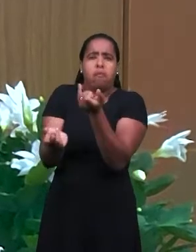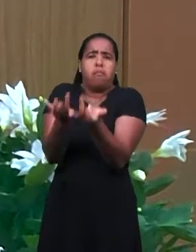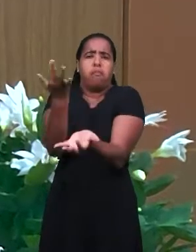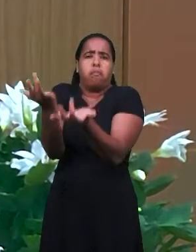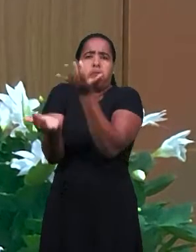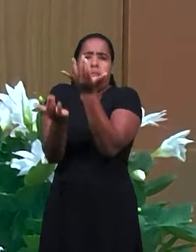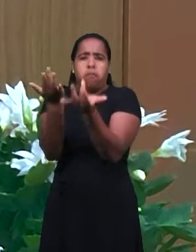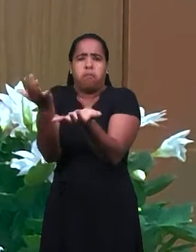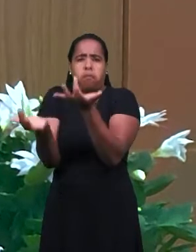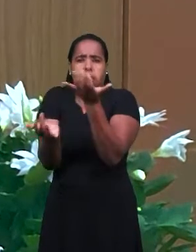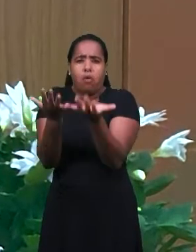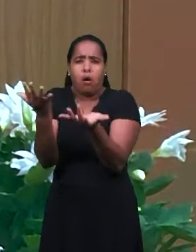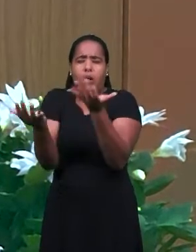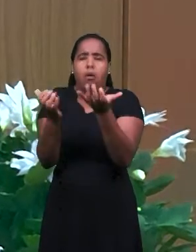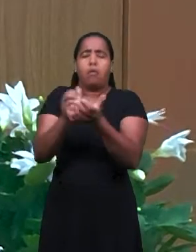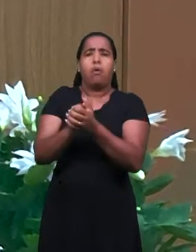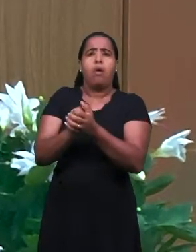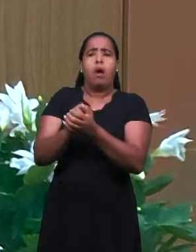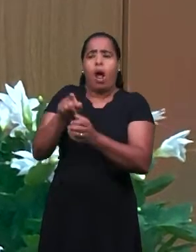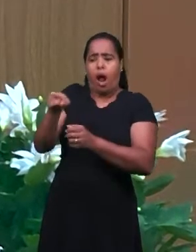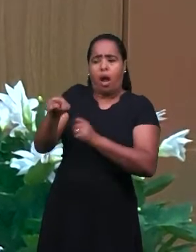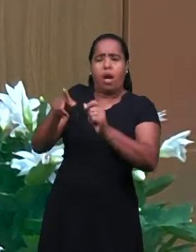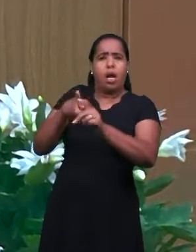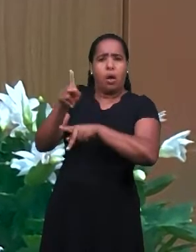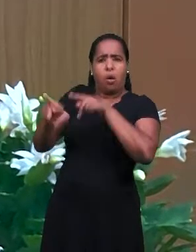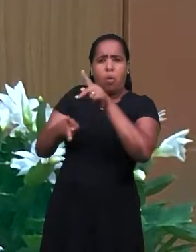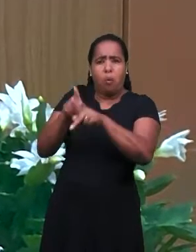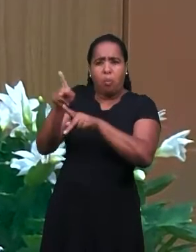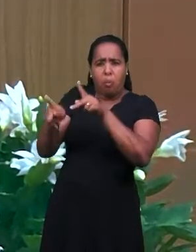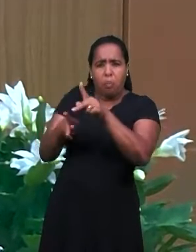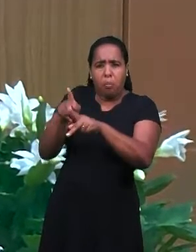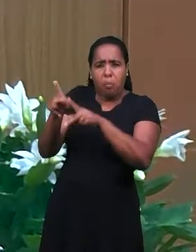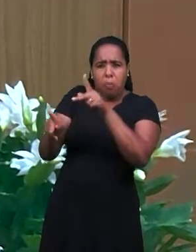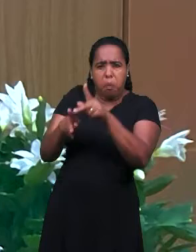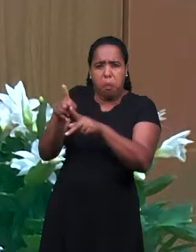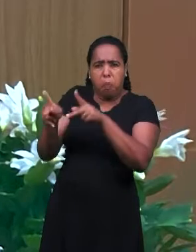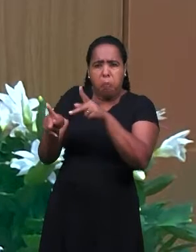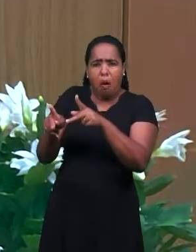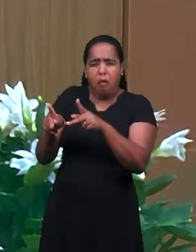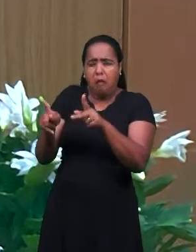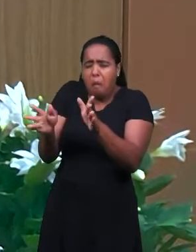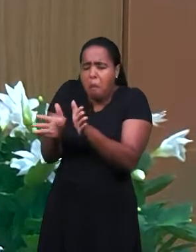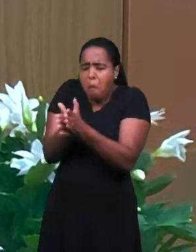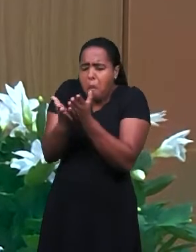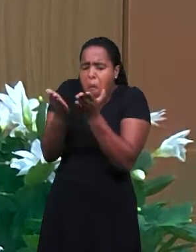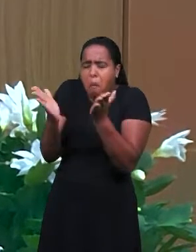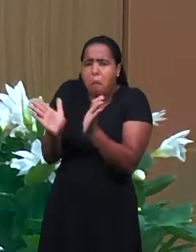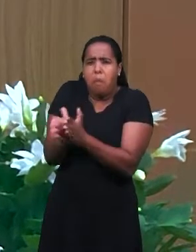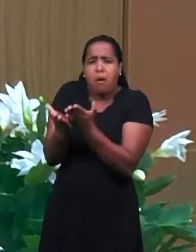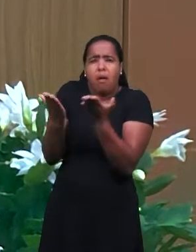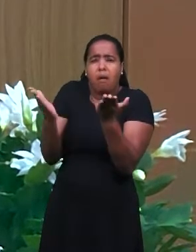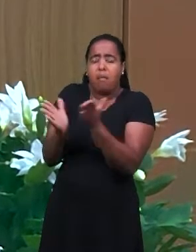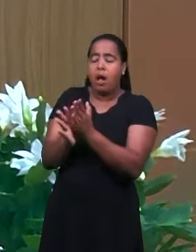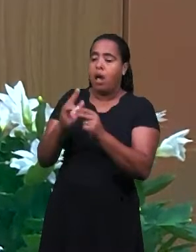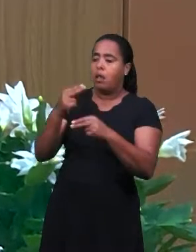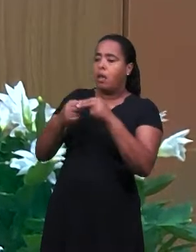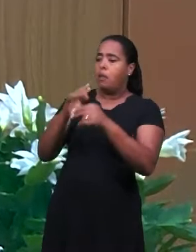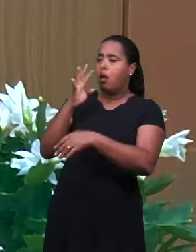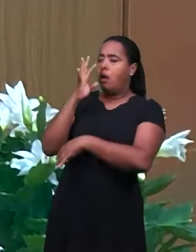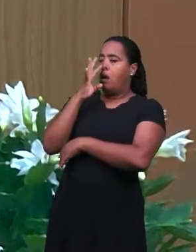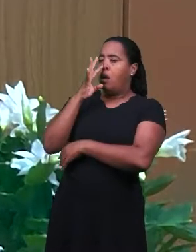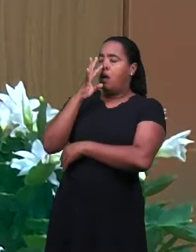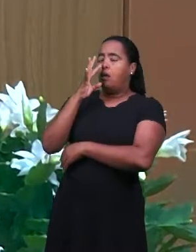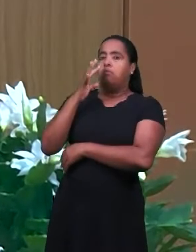врата сожжены огнем, народ жил в большой нищете, и это